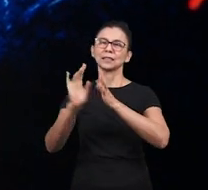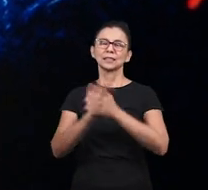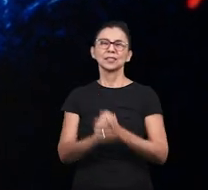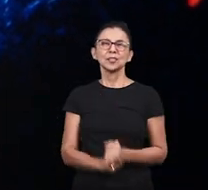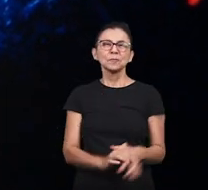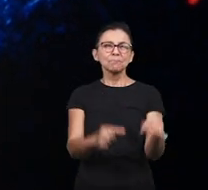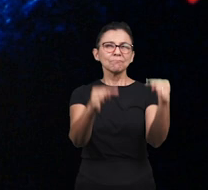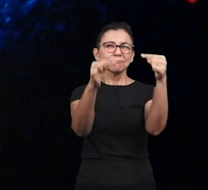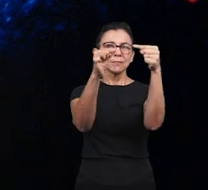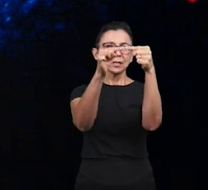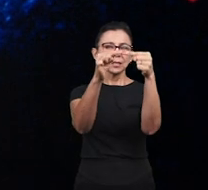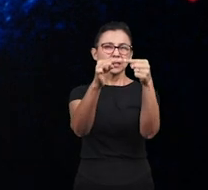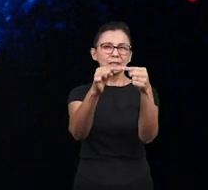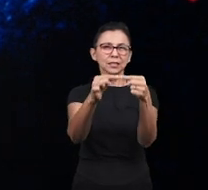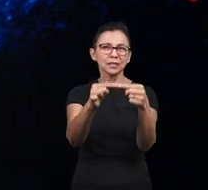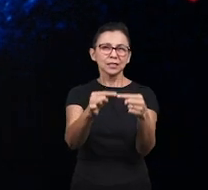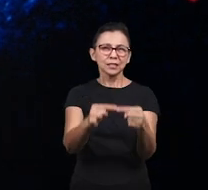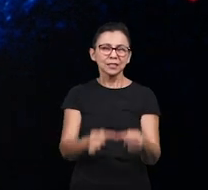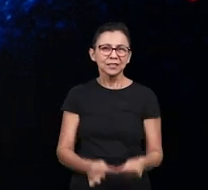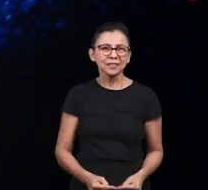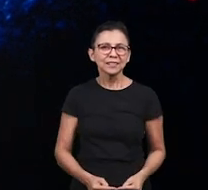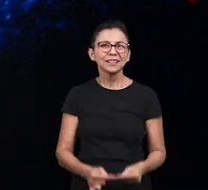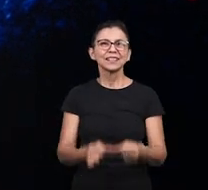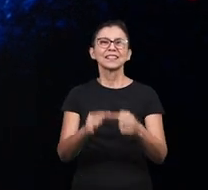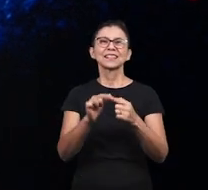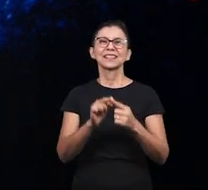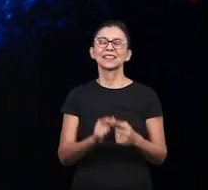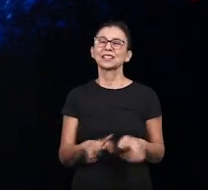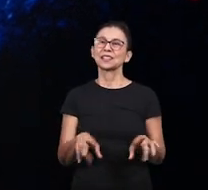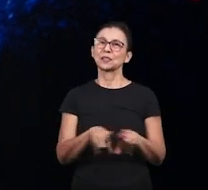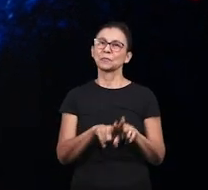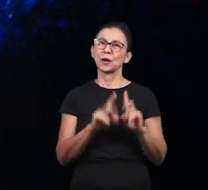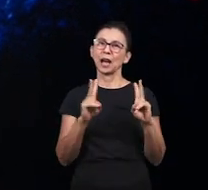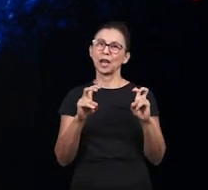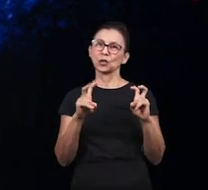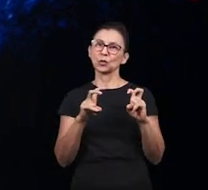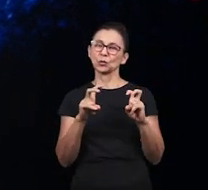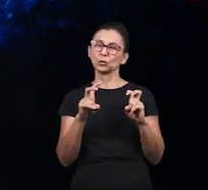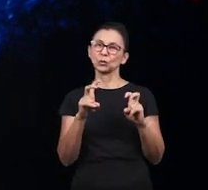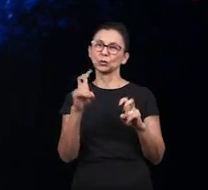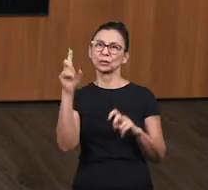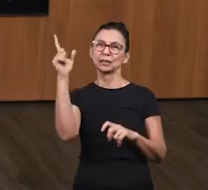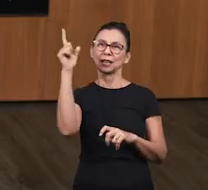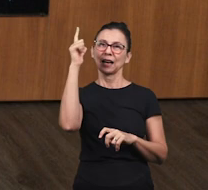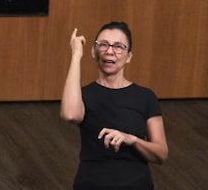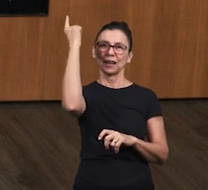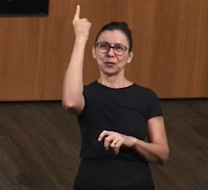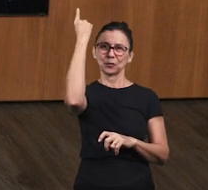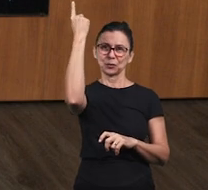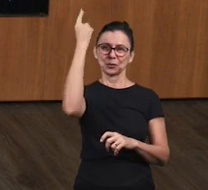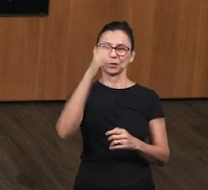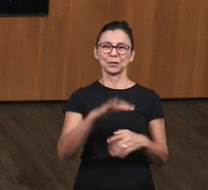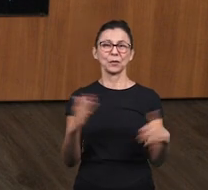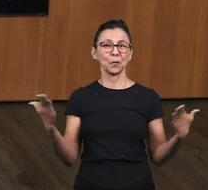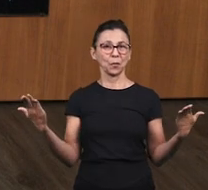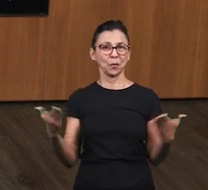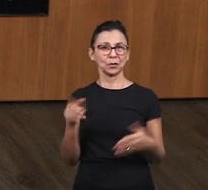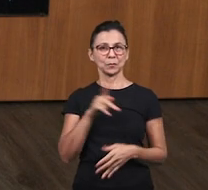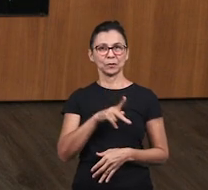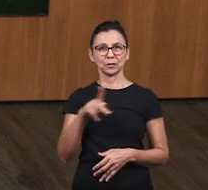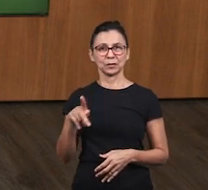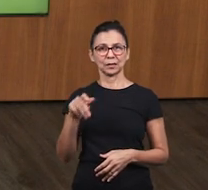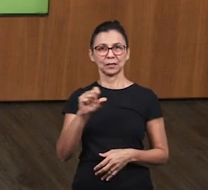éternel, est en pleine syntonie avec ce qui est apporté pour les adultes. Et dans la programmation d'aujourd'hui,